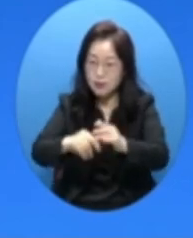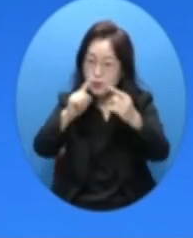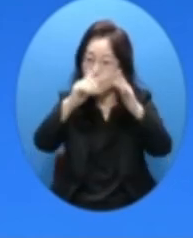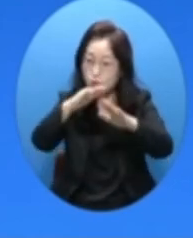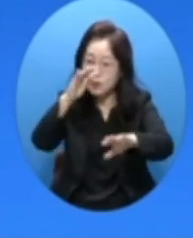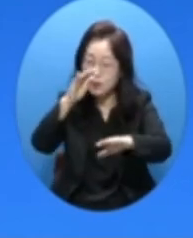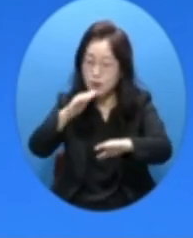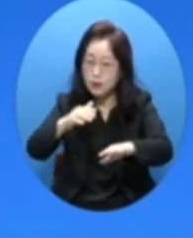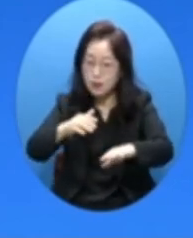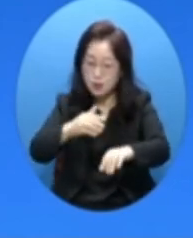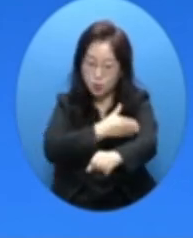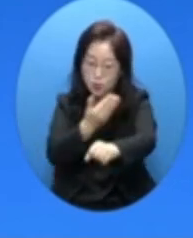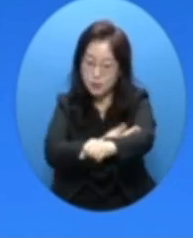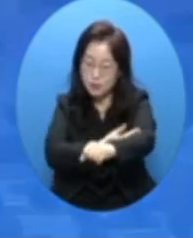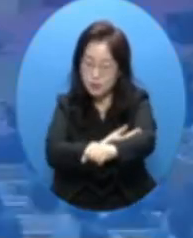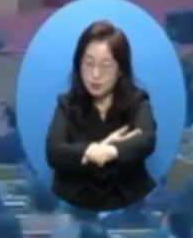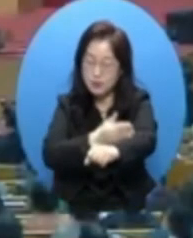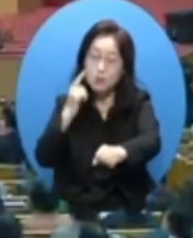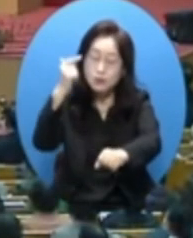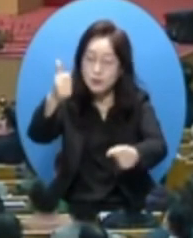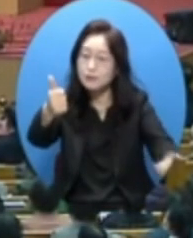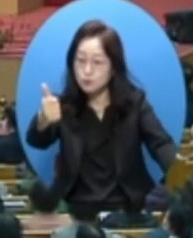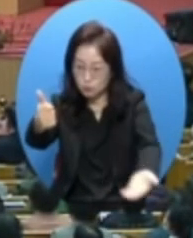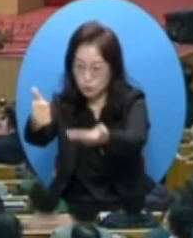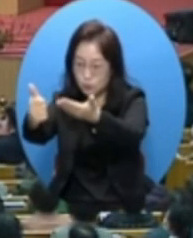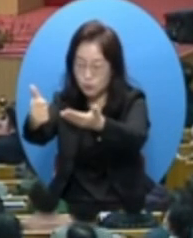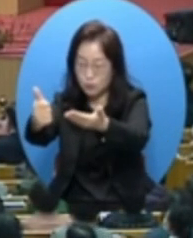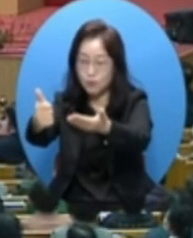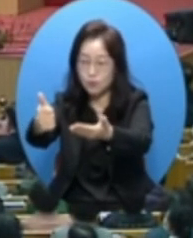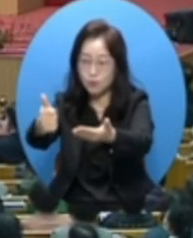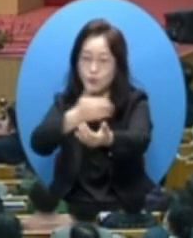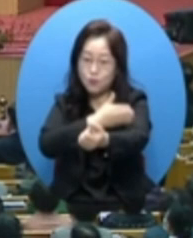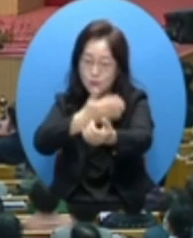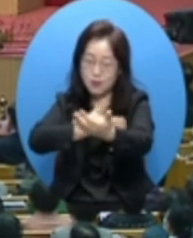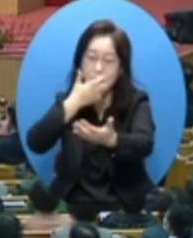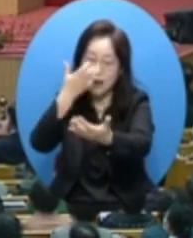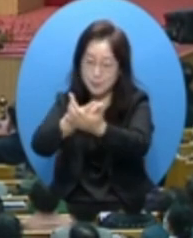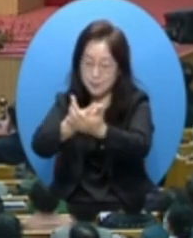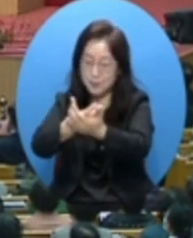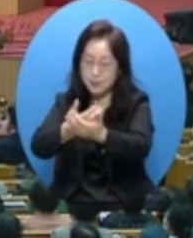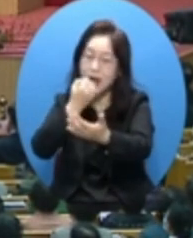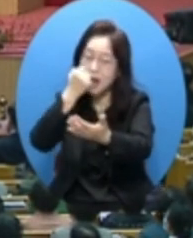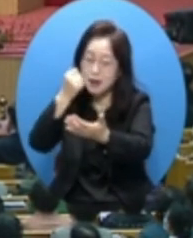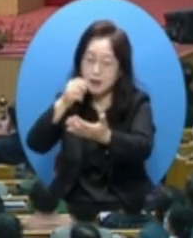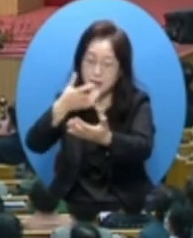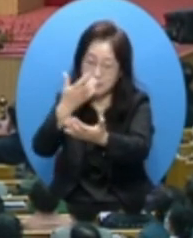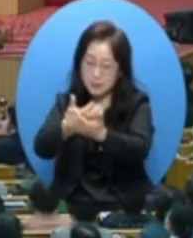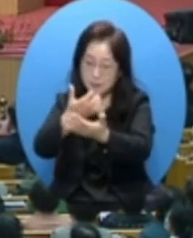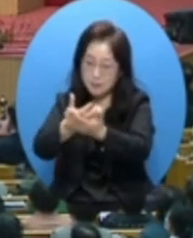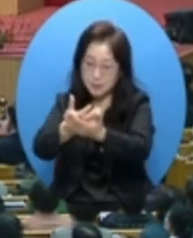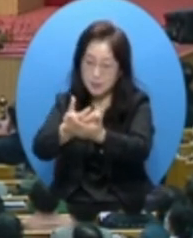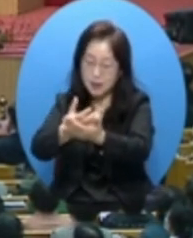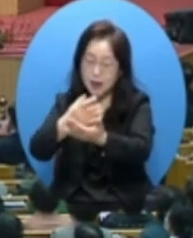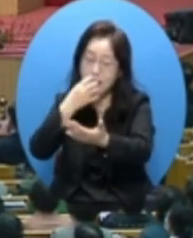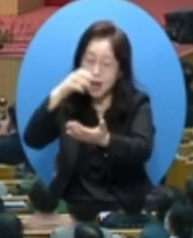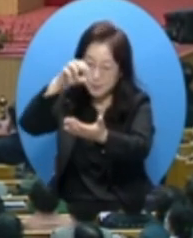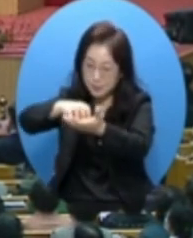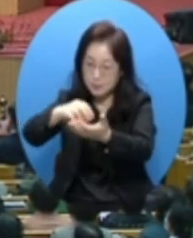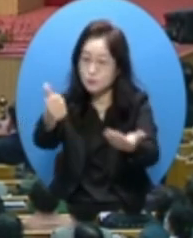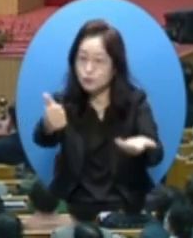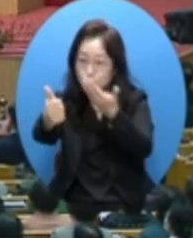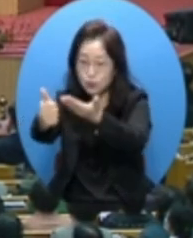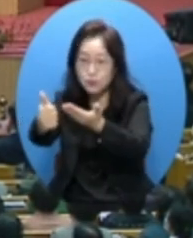드리겠다고 교인 대표가 와서 중국식 때 증설을 드리겠다고 하니까